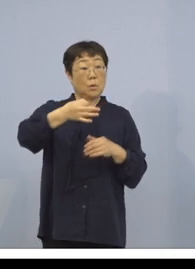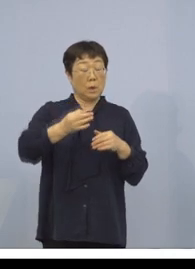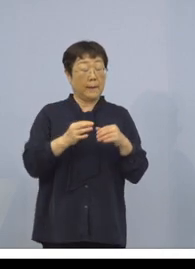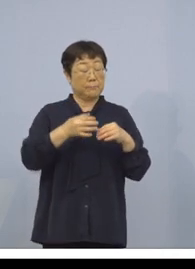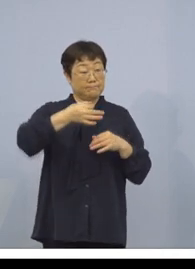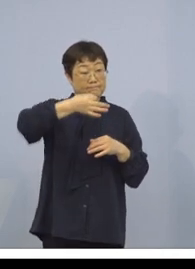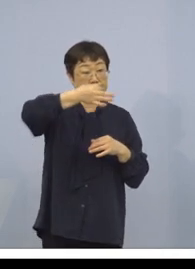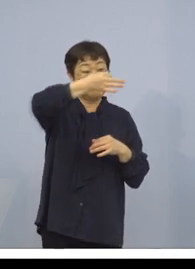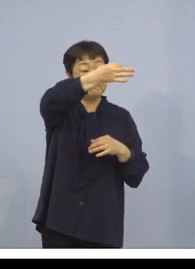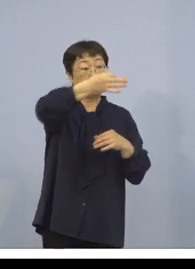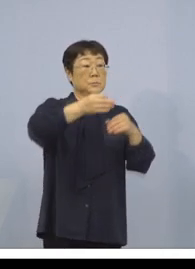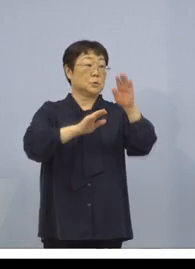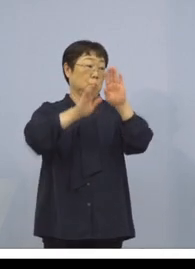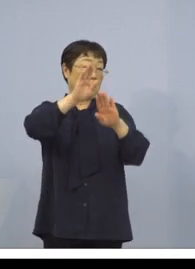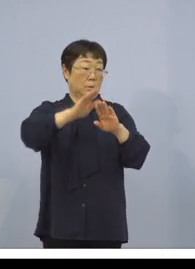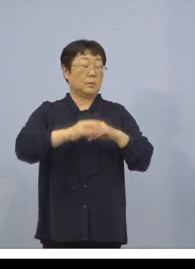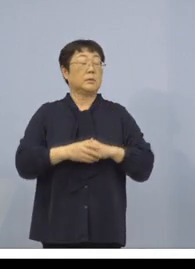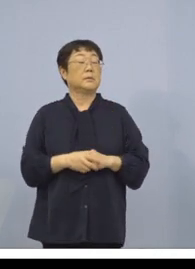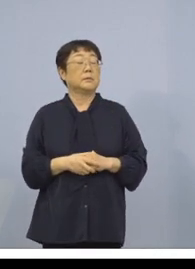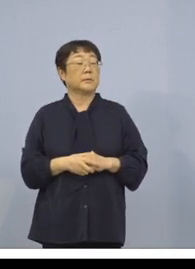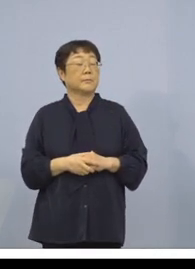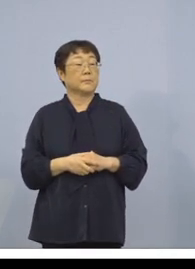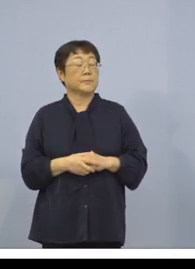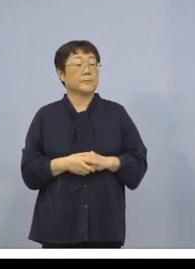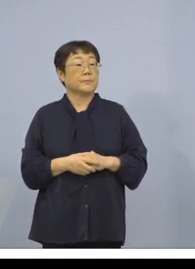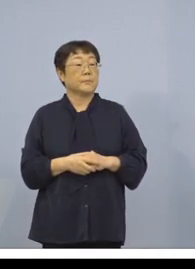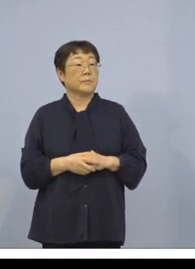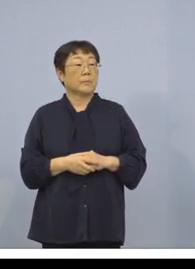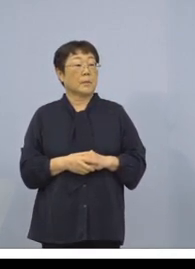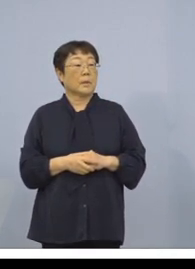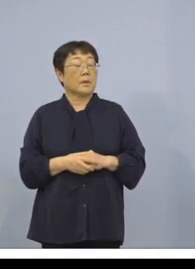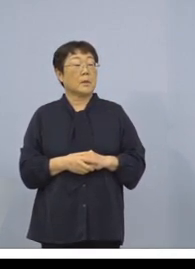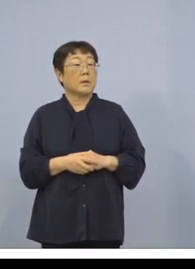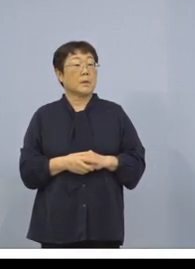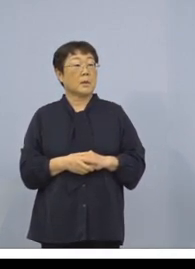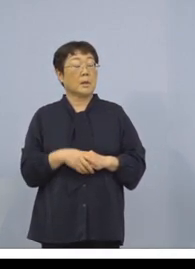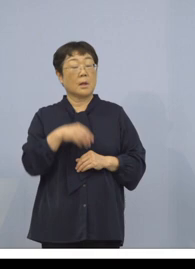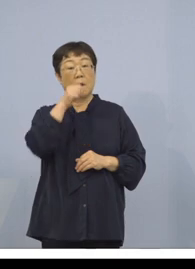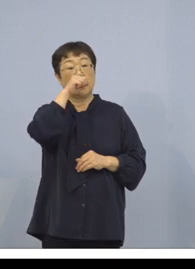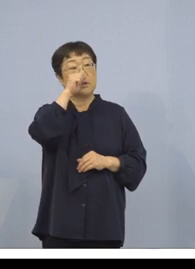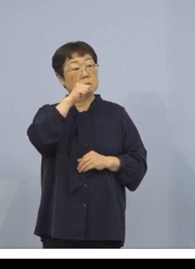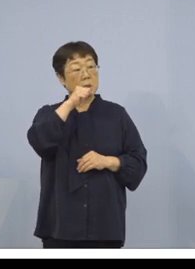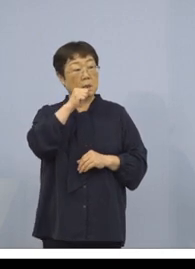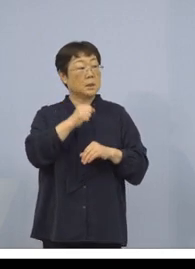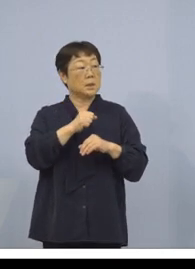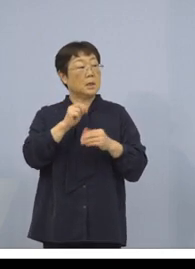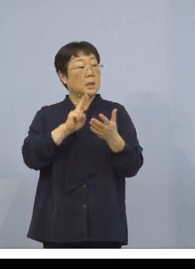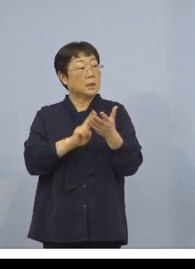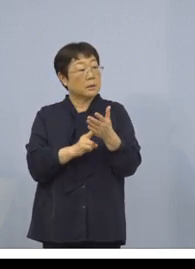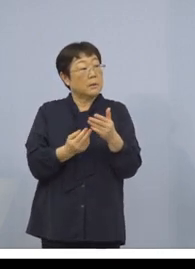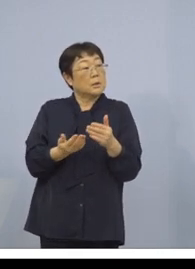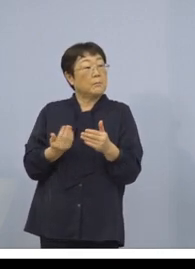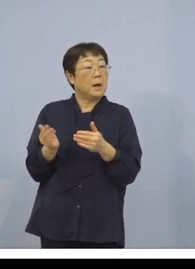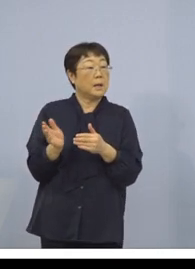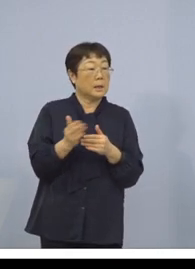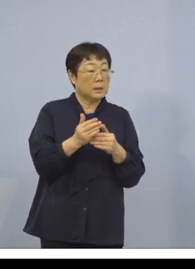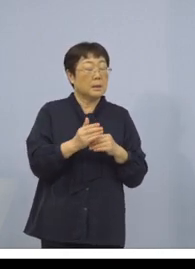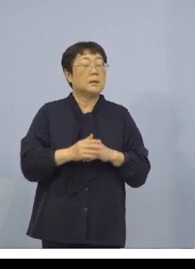ない状況になっております。これはもう予算策定当初からです